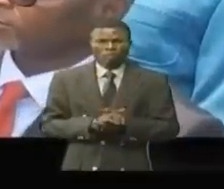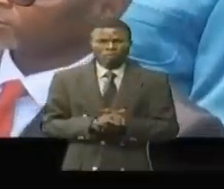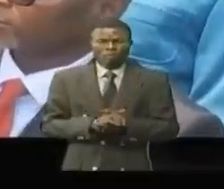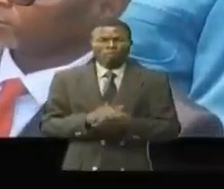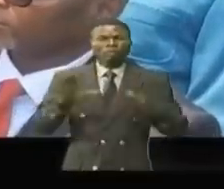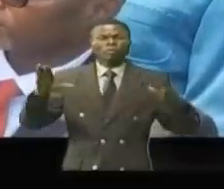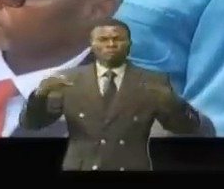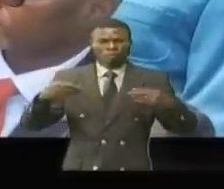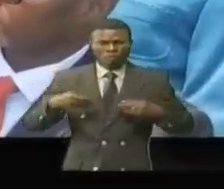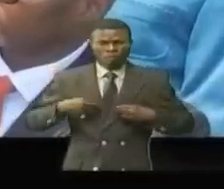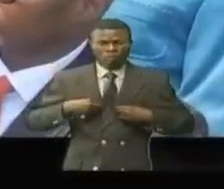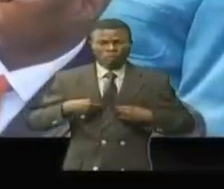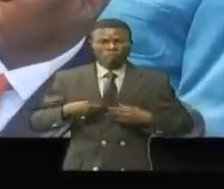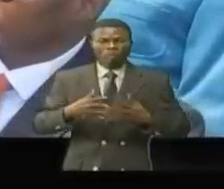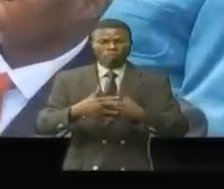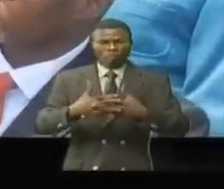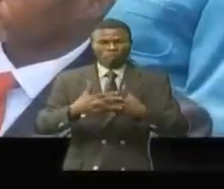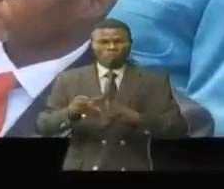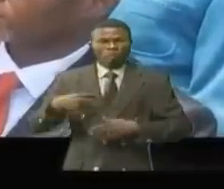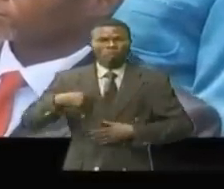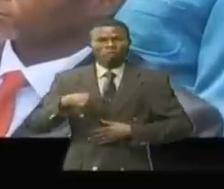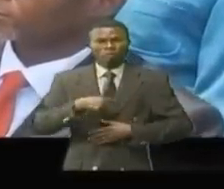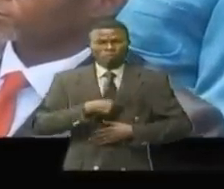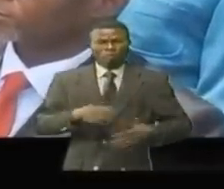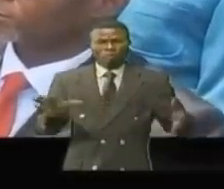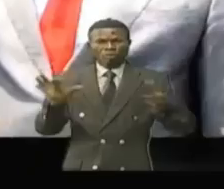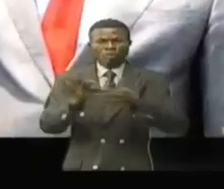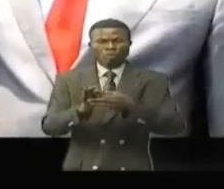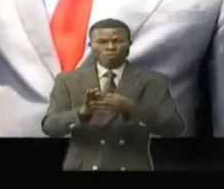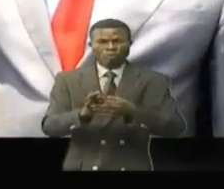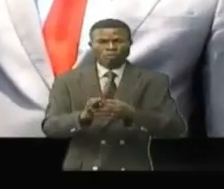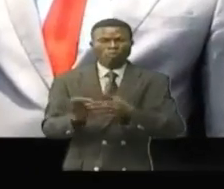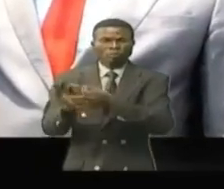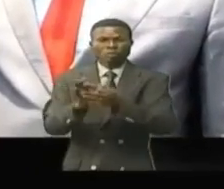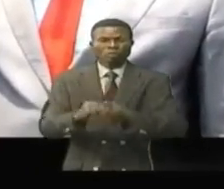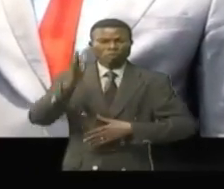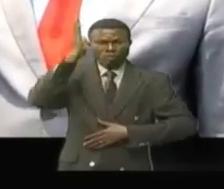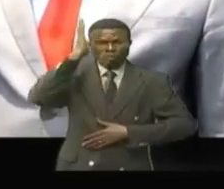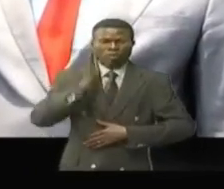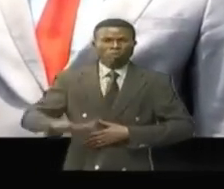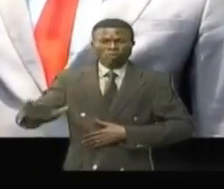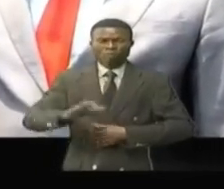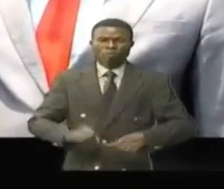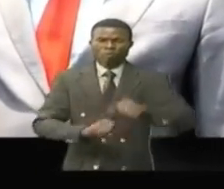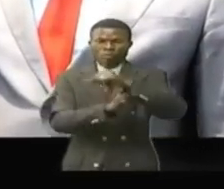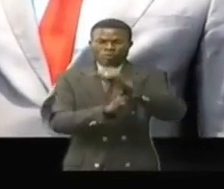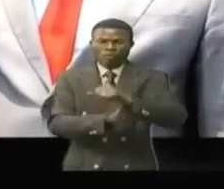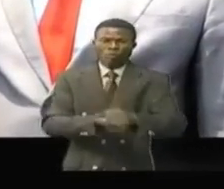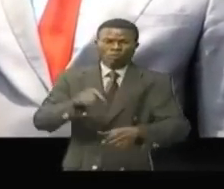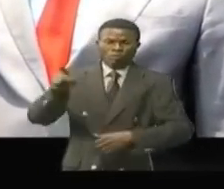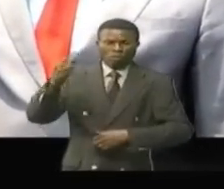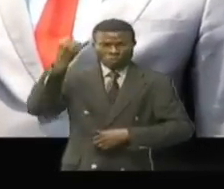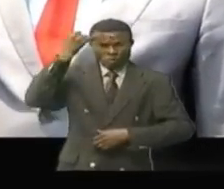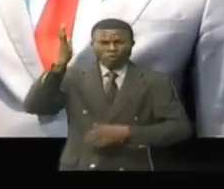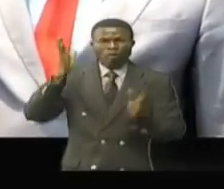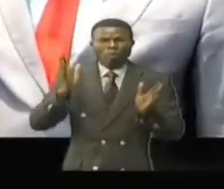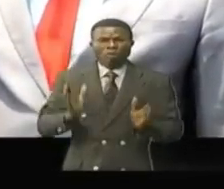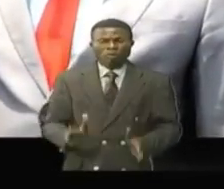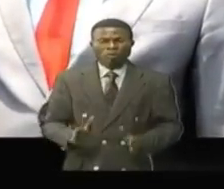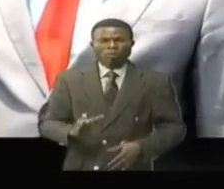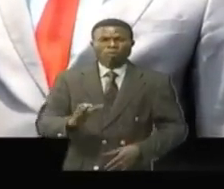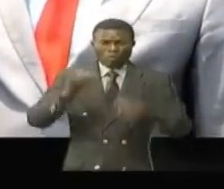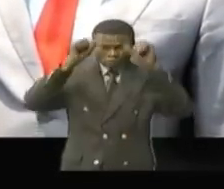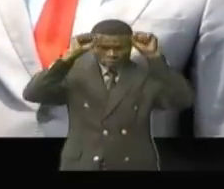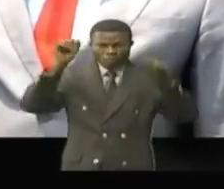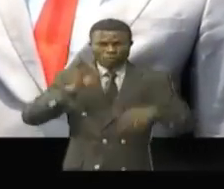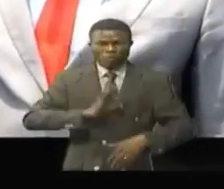réaffirmons notre appartenance à l'Union sacrée de la nation et notre soutien à son initiateur, Félix